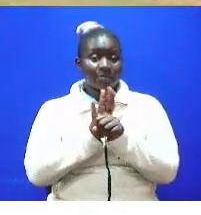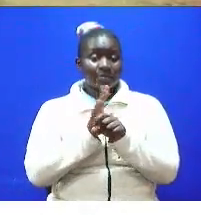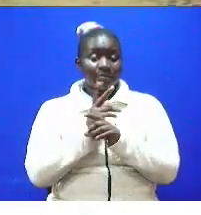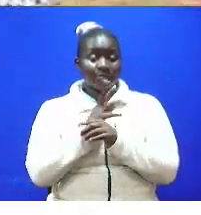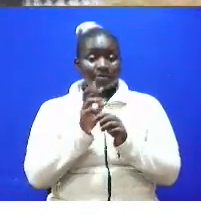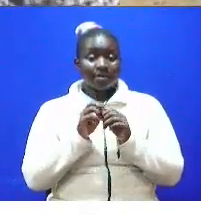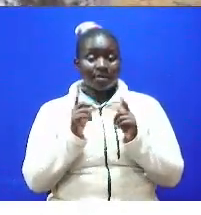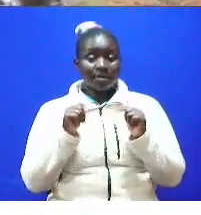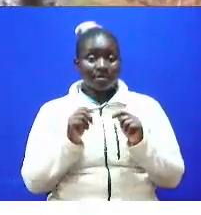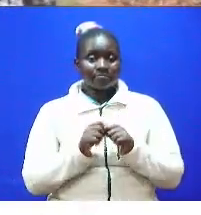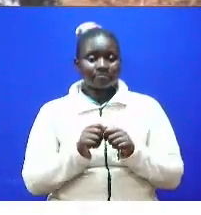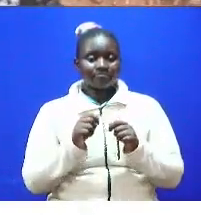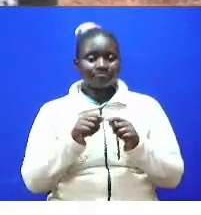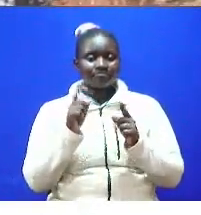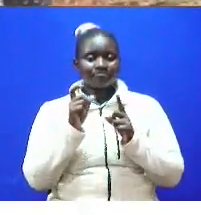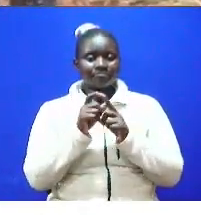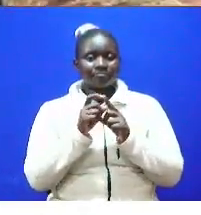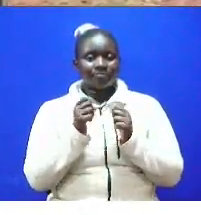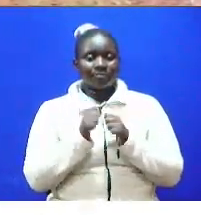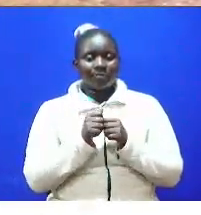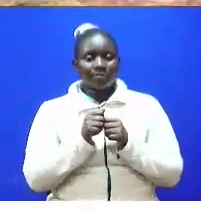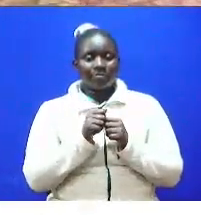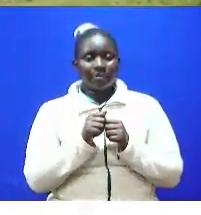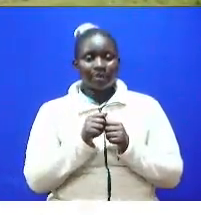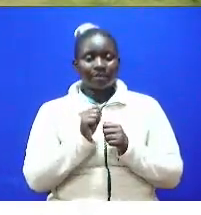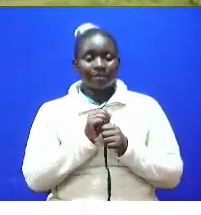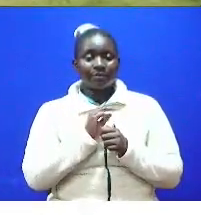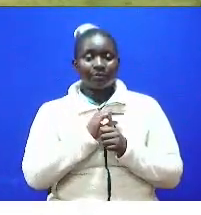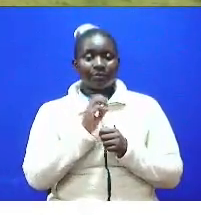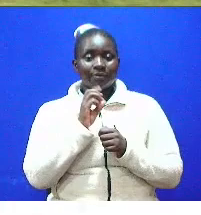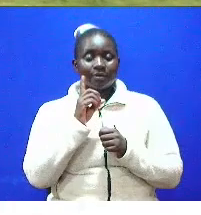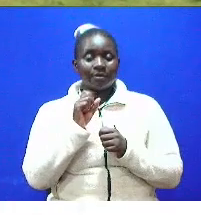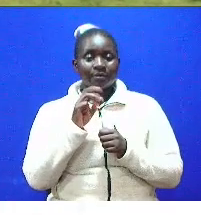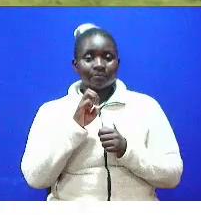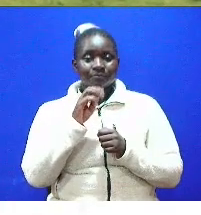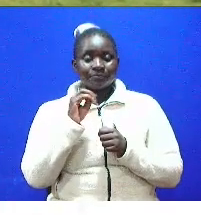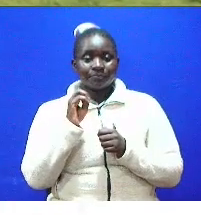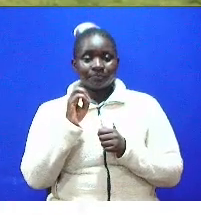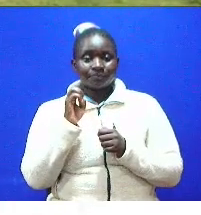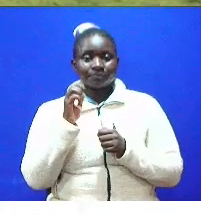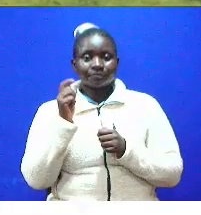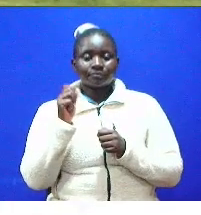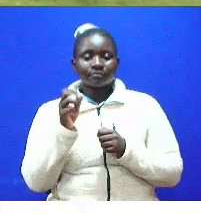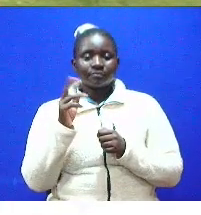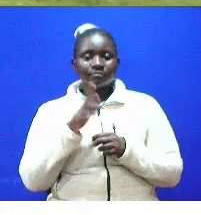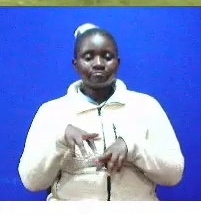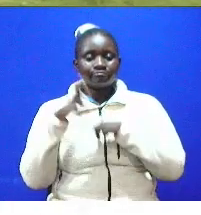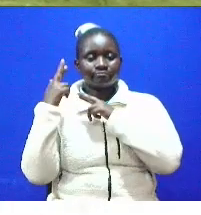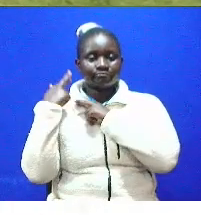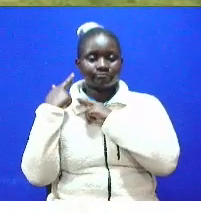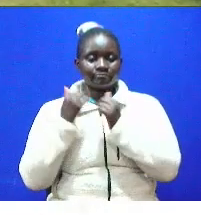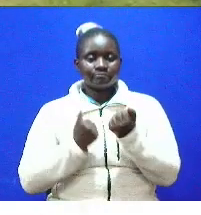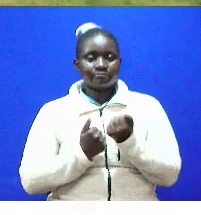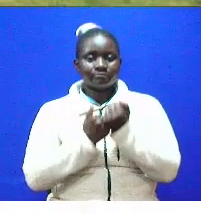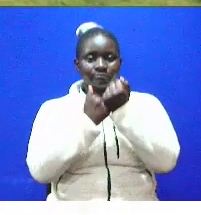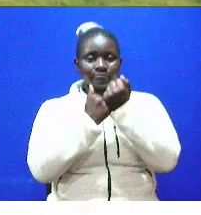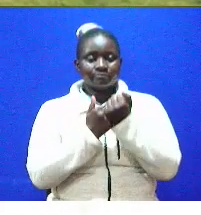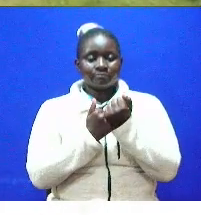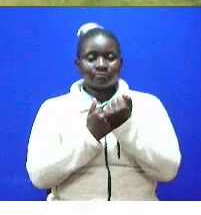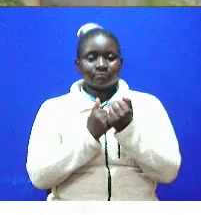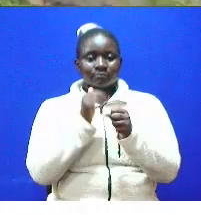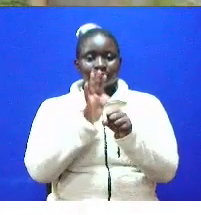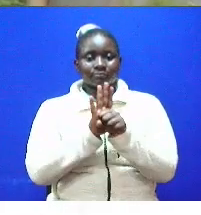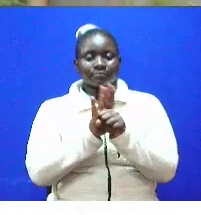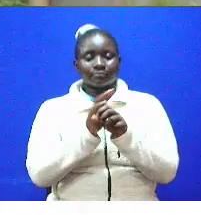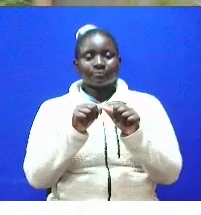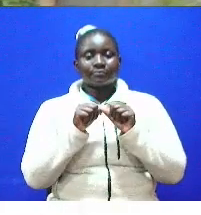ba mbaku hata mangana amange mbili jisukali and whatever, lakini serikali ya bugiri jukumu yogo sira. Iko nanye pongezire sana na nditi kagen